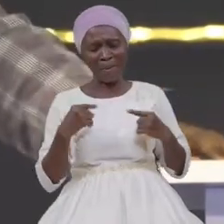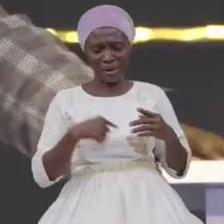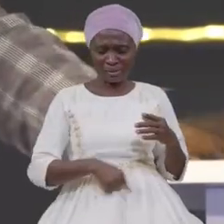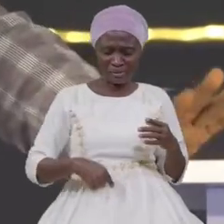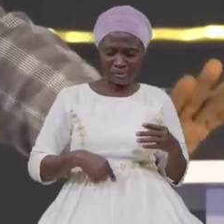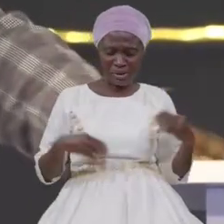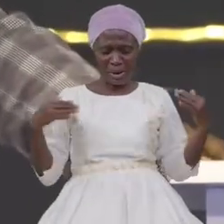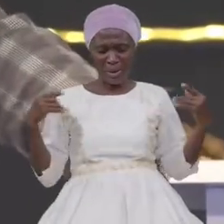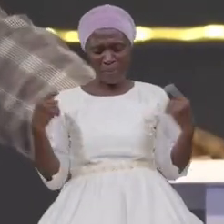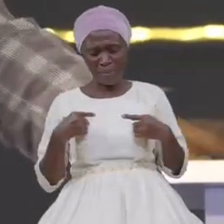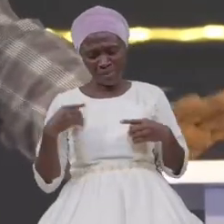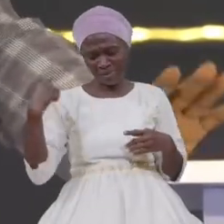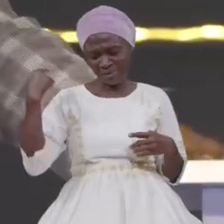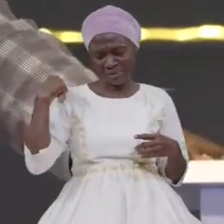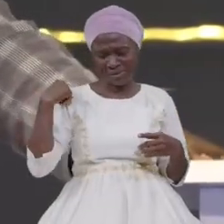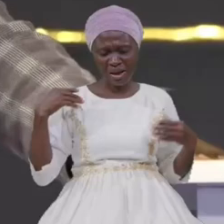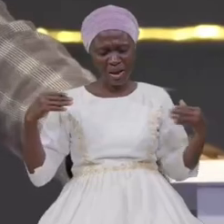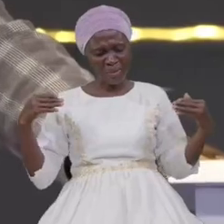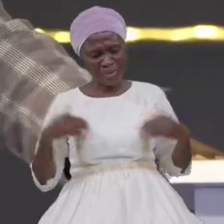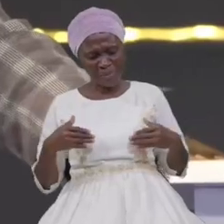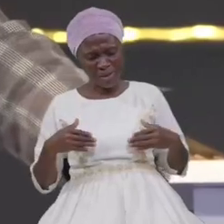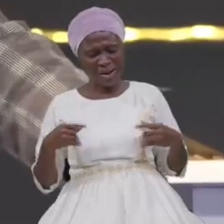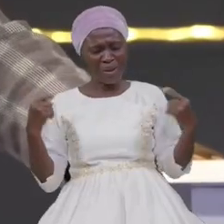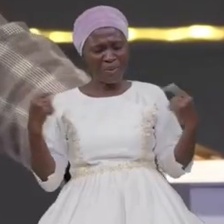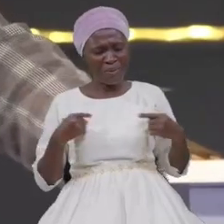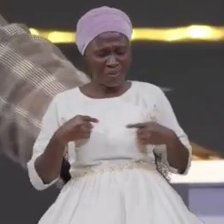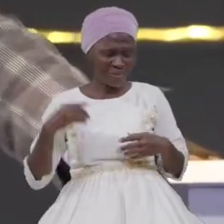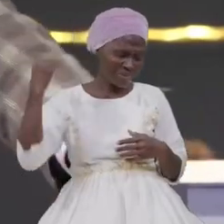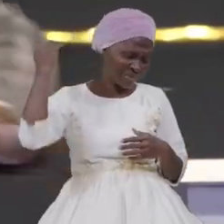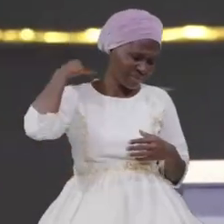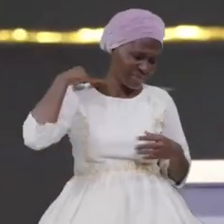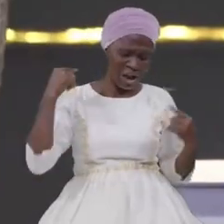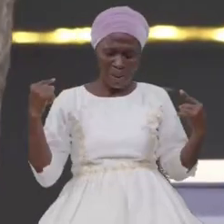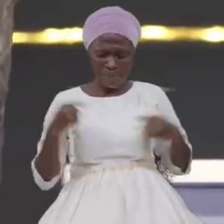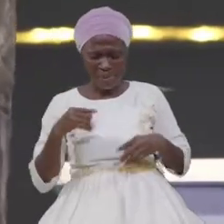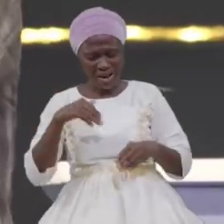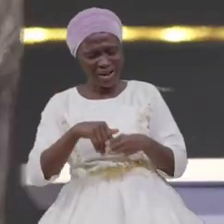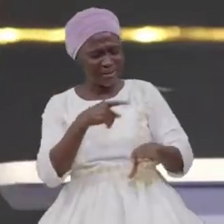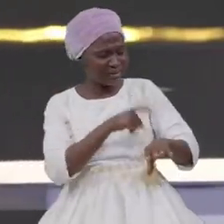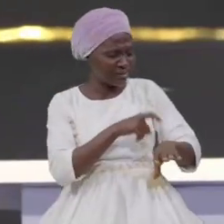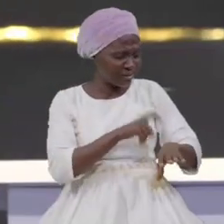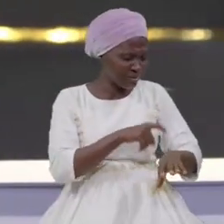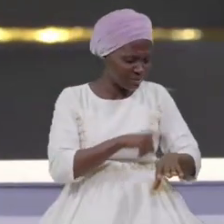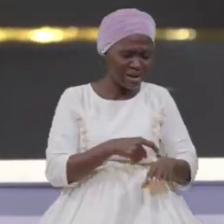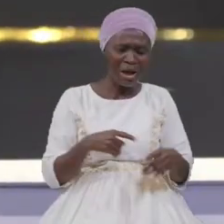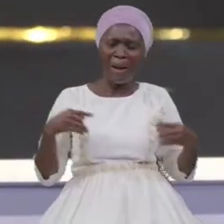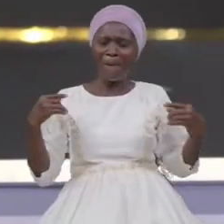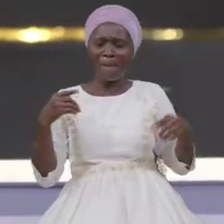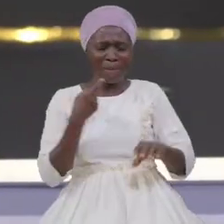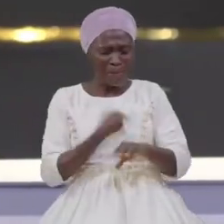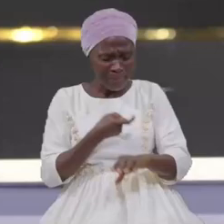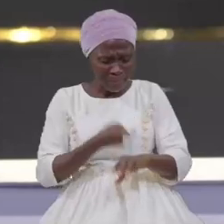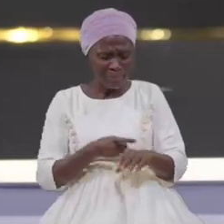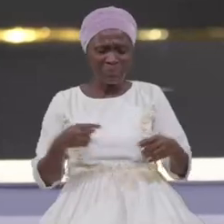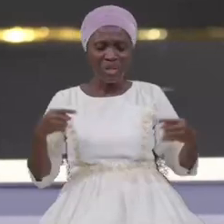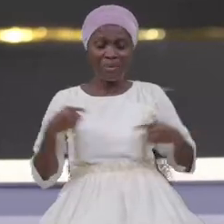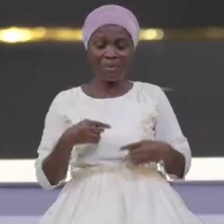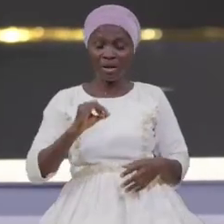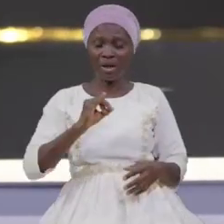les épaules, douleur dans les jointures, douleur partout, douleur. Je vous